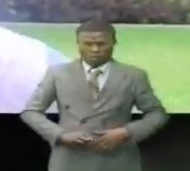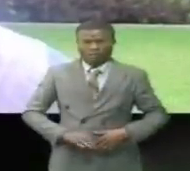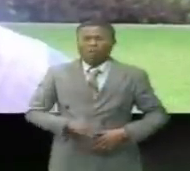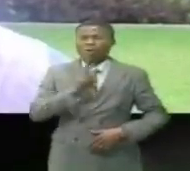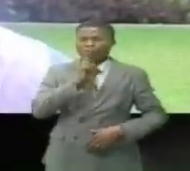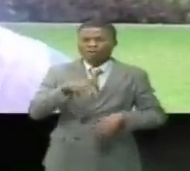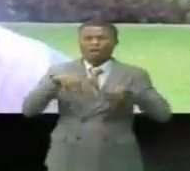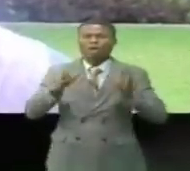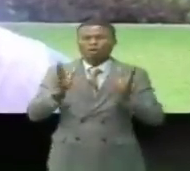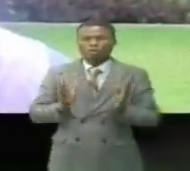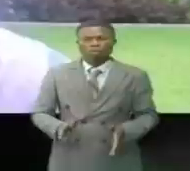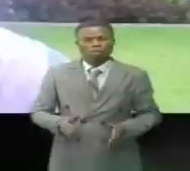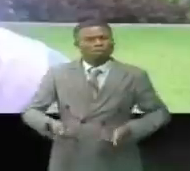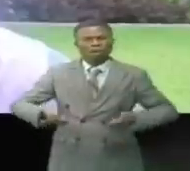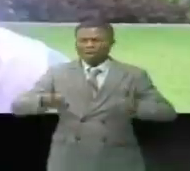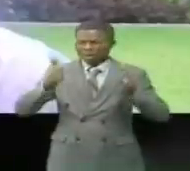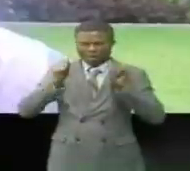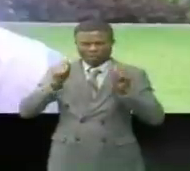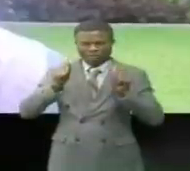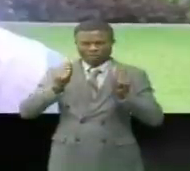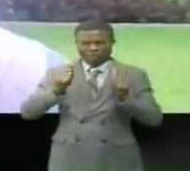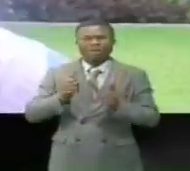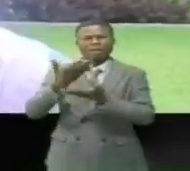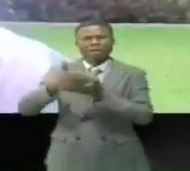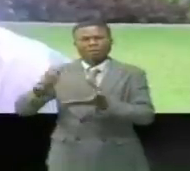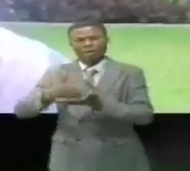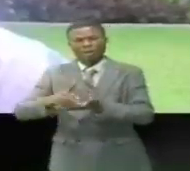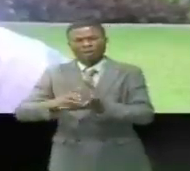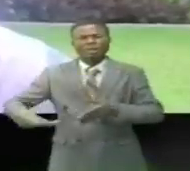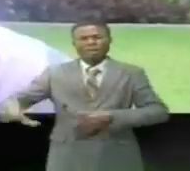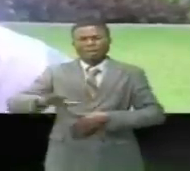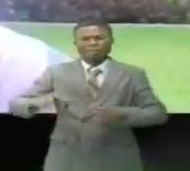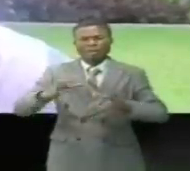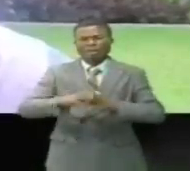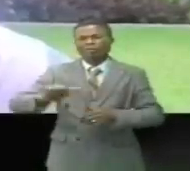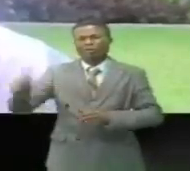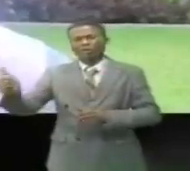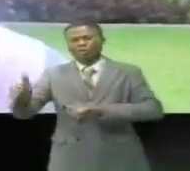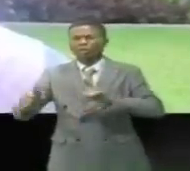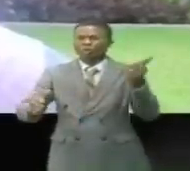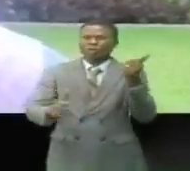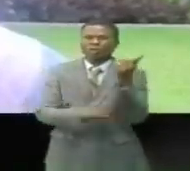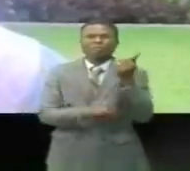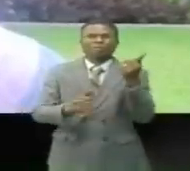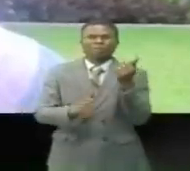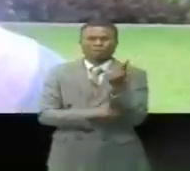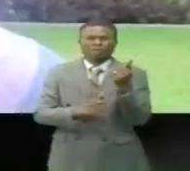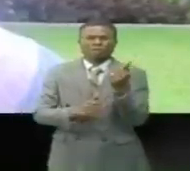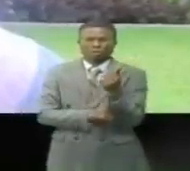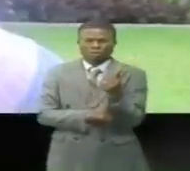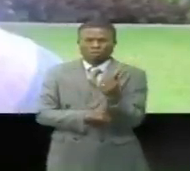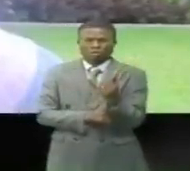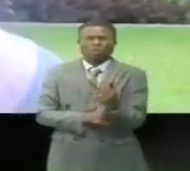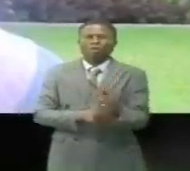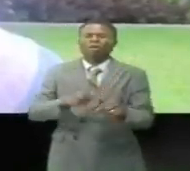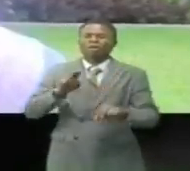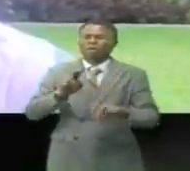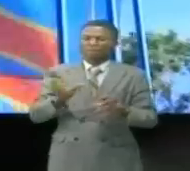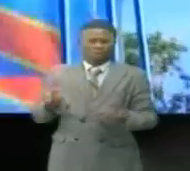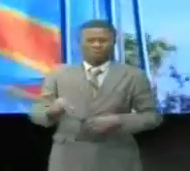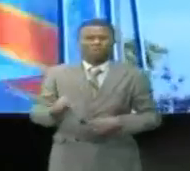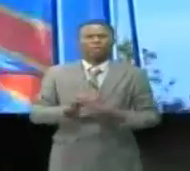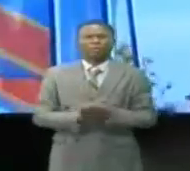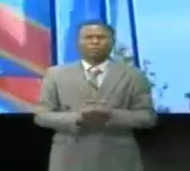patriote qui ne veut pas qu'un seul centimètre de la République démocratique du Congo soit accaparé, soit occupé par les personnes non